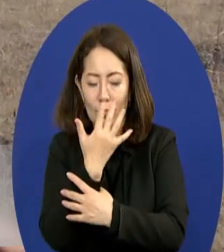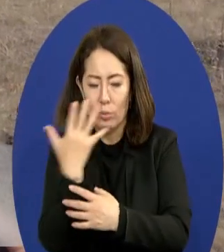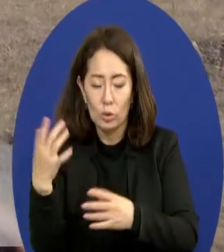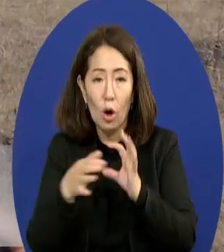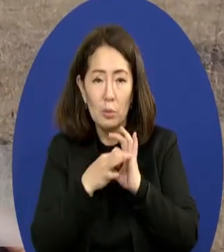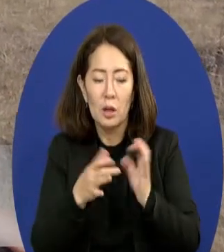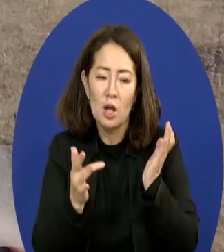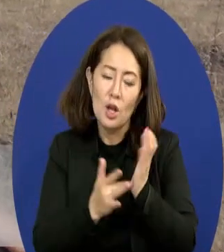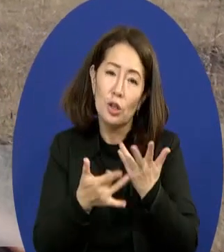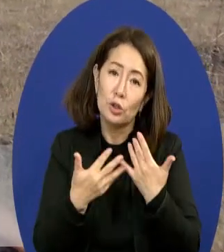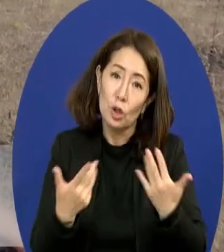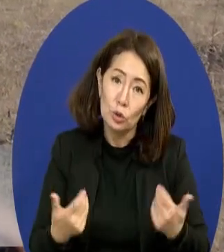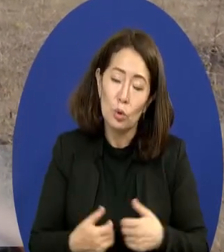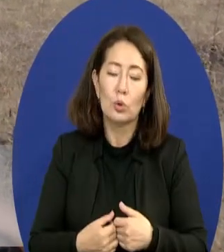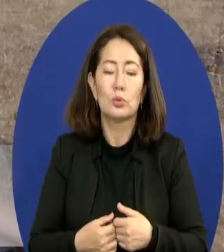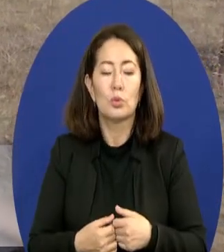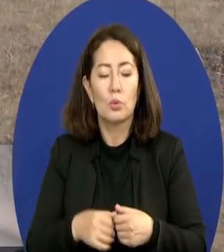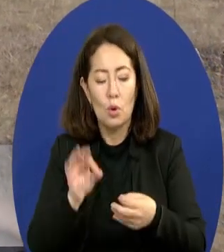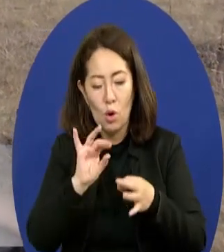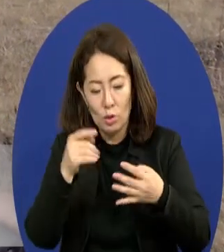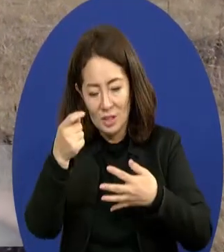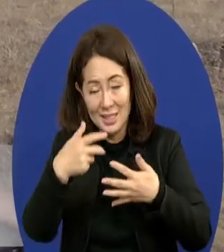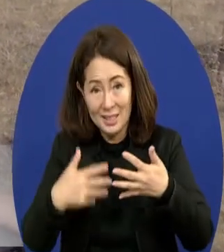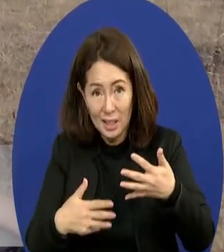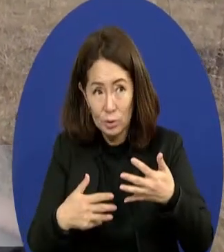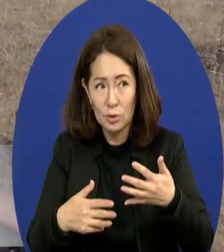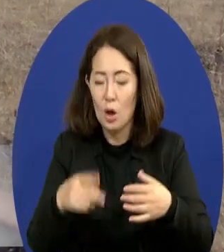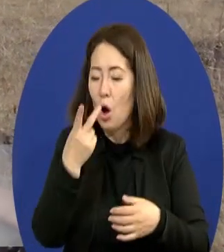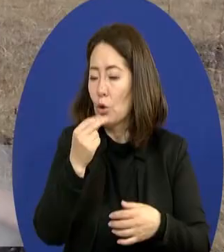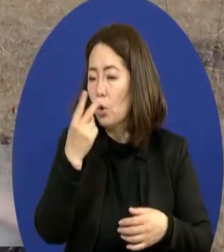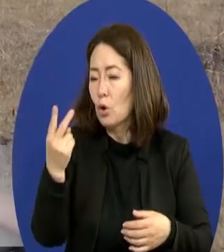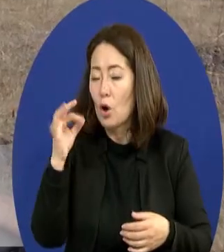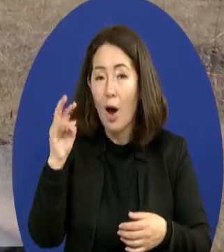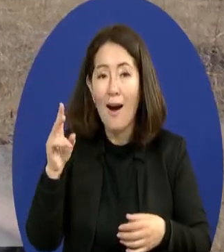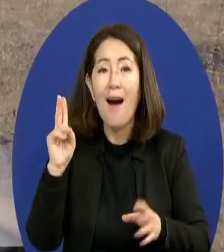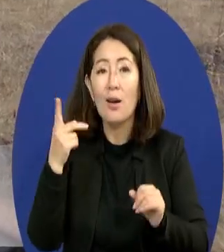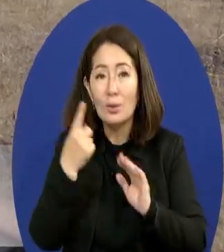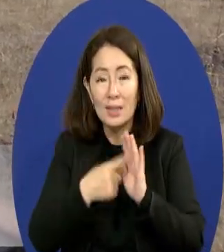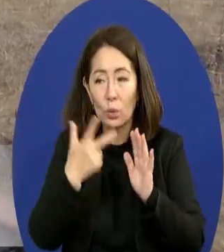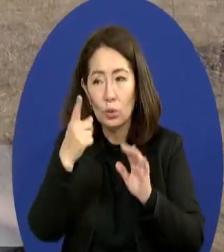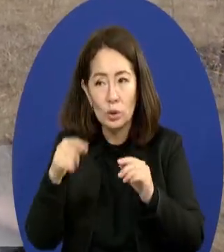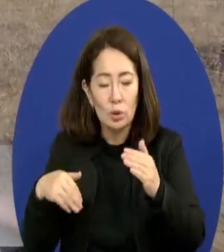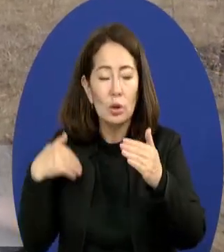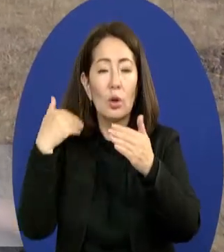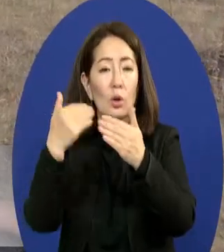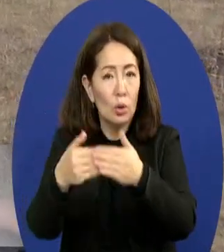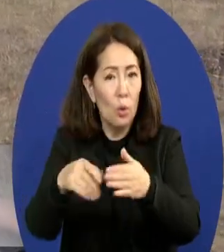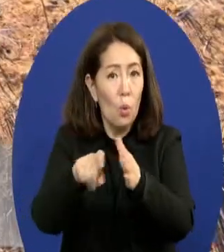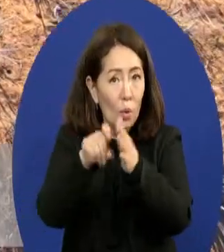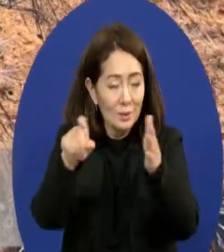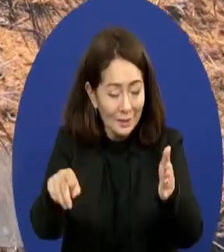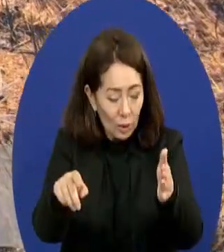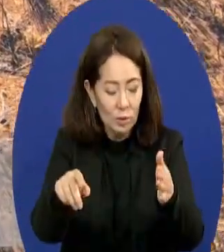бусад одоо жагсаалтуудыг бид нар 2022 оны 12 сарын 31 өдөртөл нөөт болон галийн татвараас